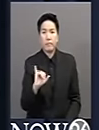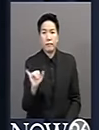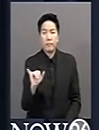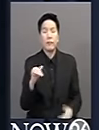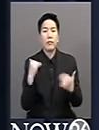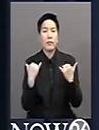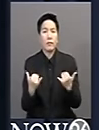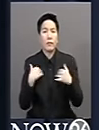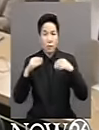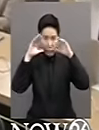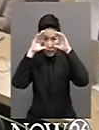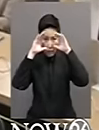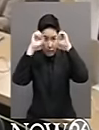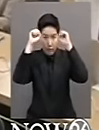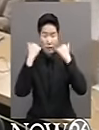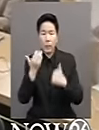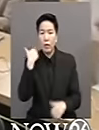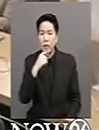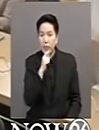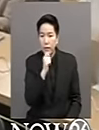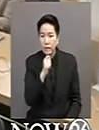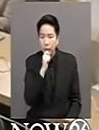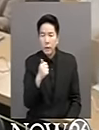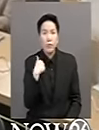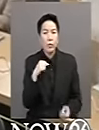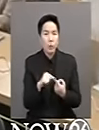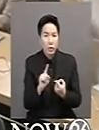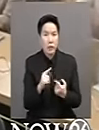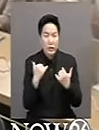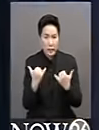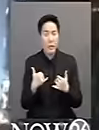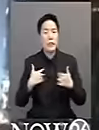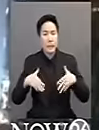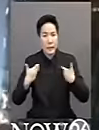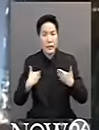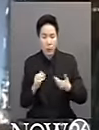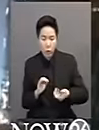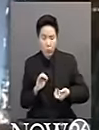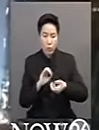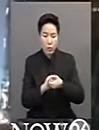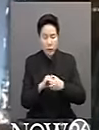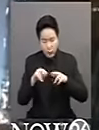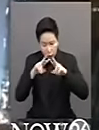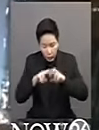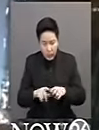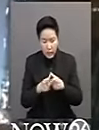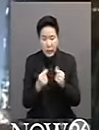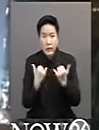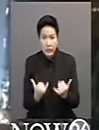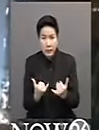เดียวกันประธานาธิบดีปาร์คกึนเฮเคยให้สัมภาษณ์ก่อนหน้านี้ฮะว่าจะยินดีให้ความร่วมมือในการสอบสวนเกี่ยวกับ